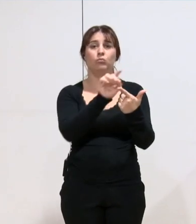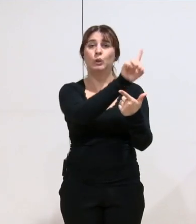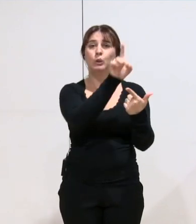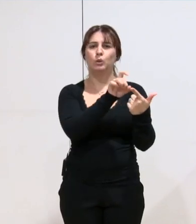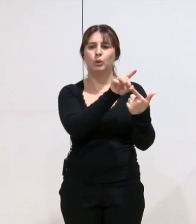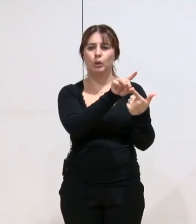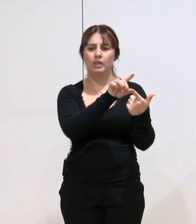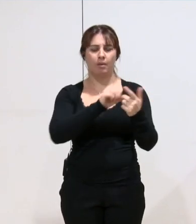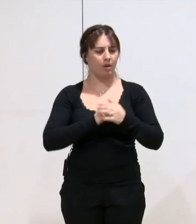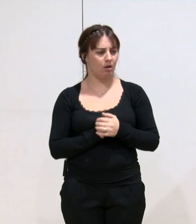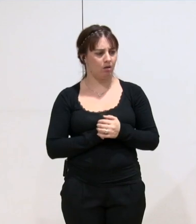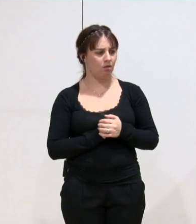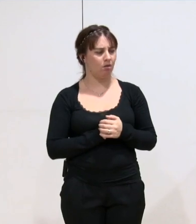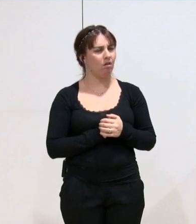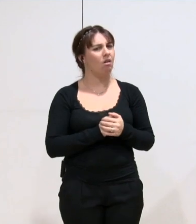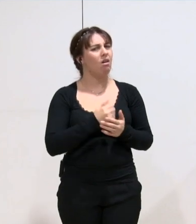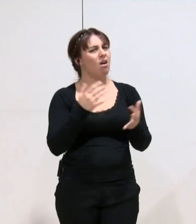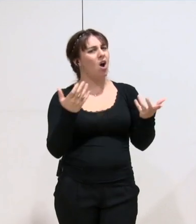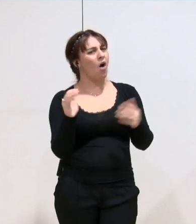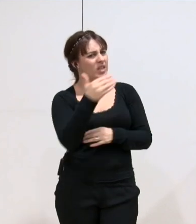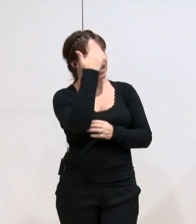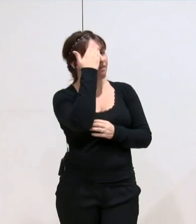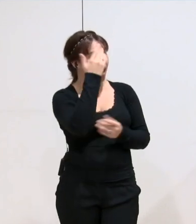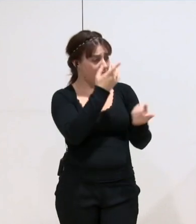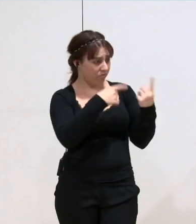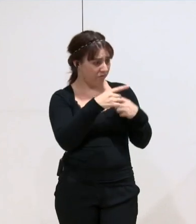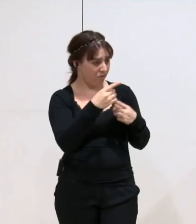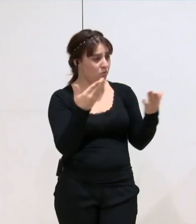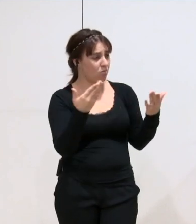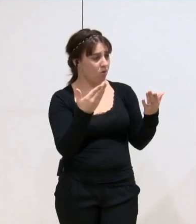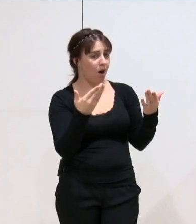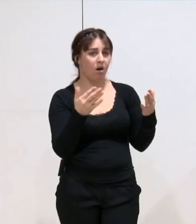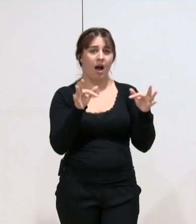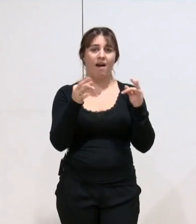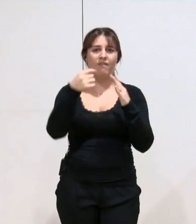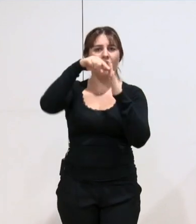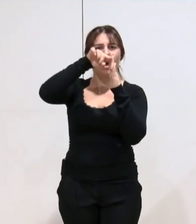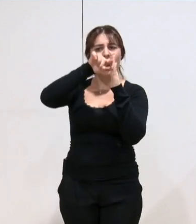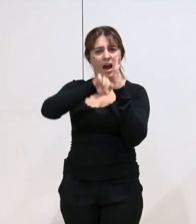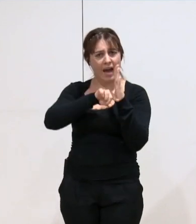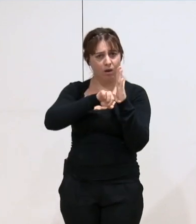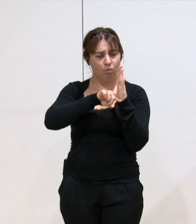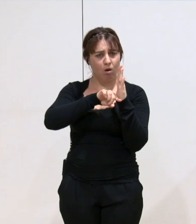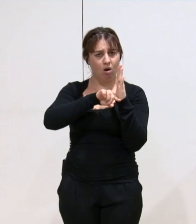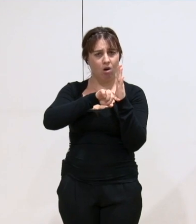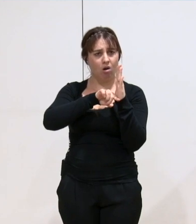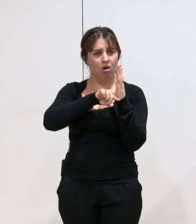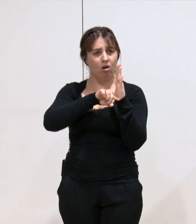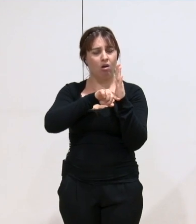question, je voulais savoir si vous aviez bien réceptionné le règlement